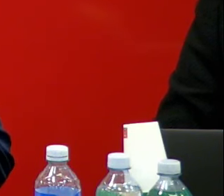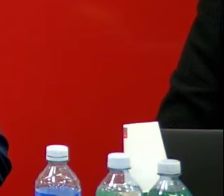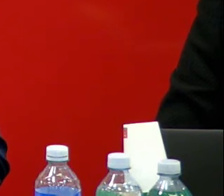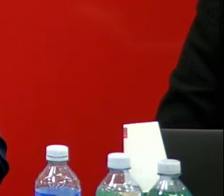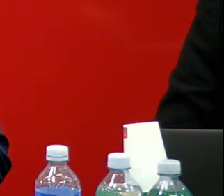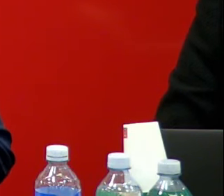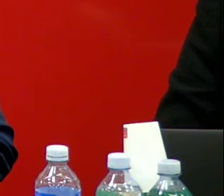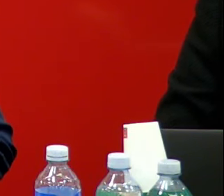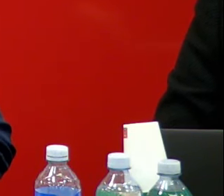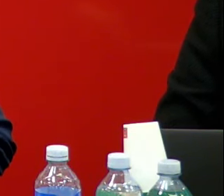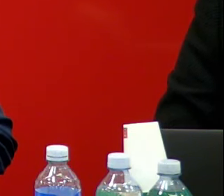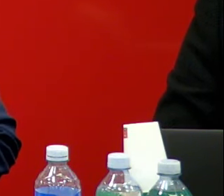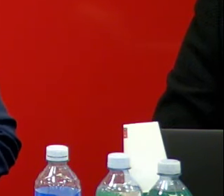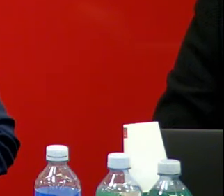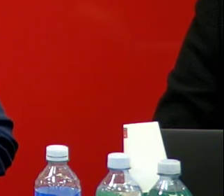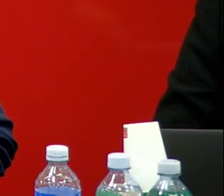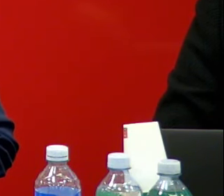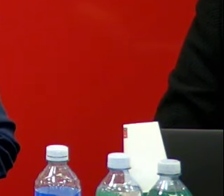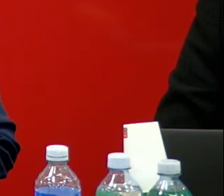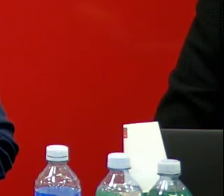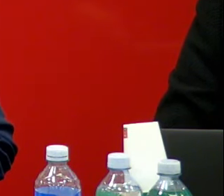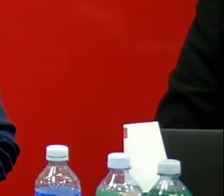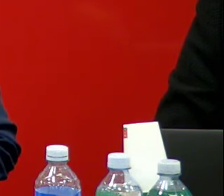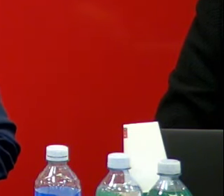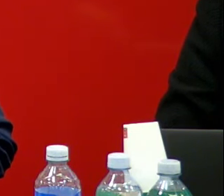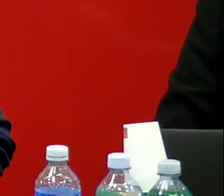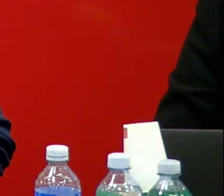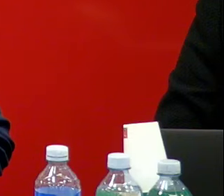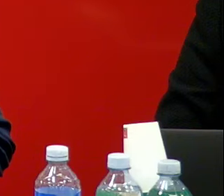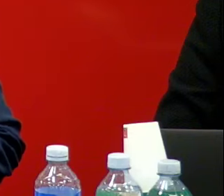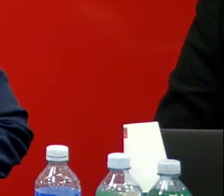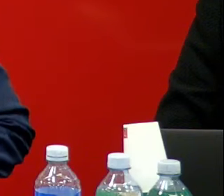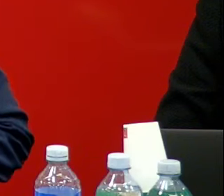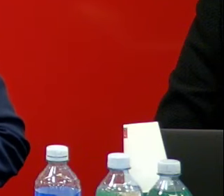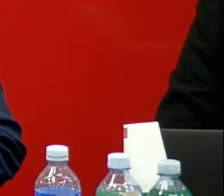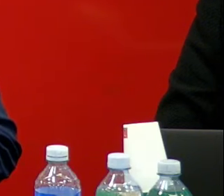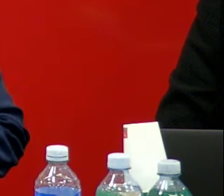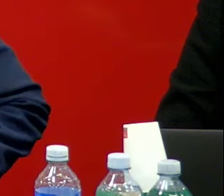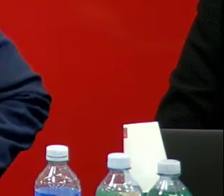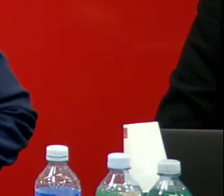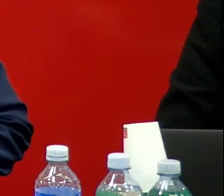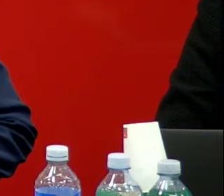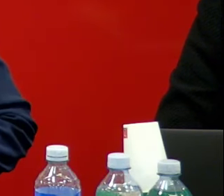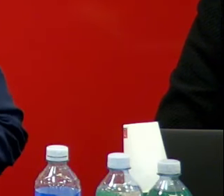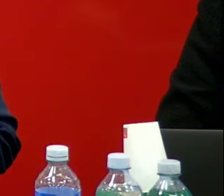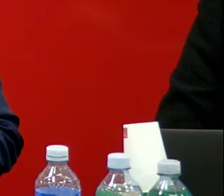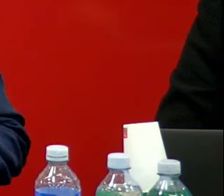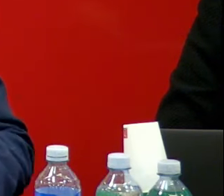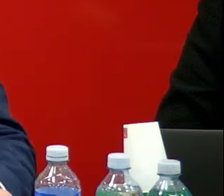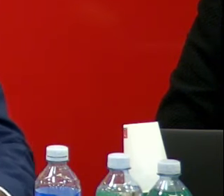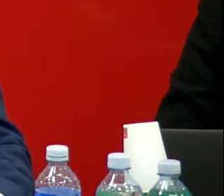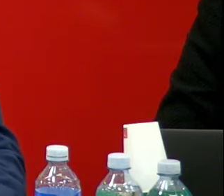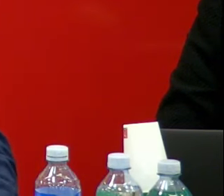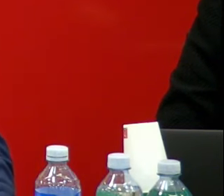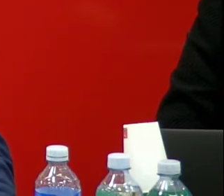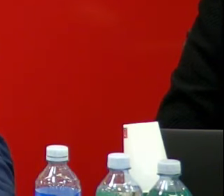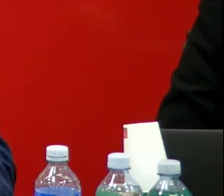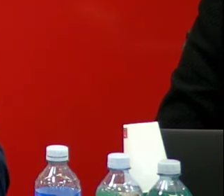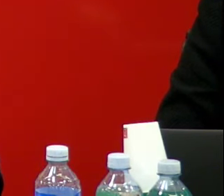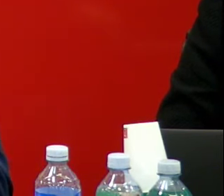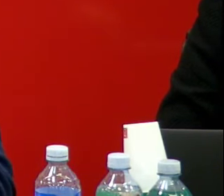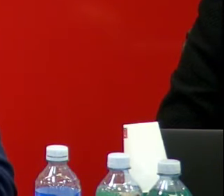pasitikrinkim kaip mūsų specialistai įveikia kibernetinę ataką iš nedraugiškų